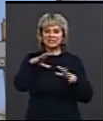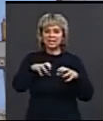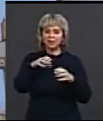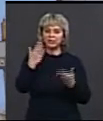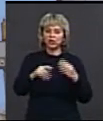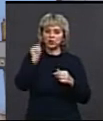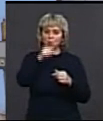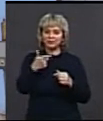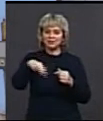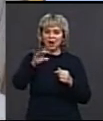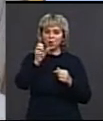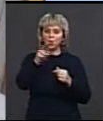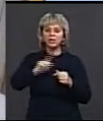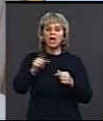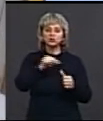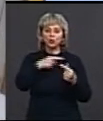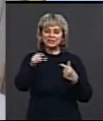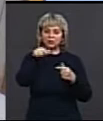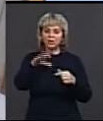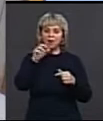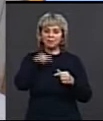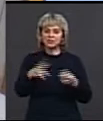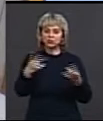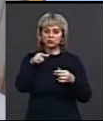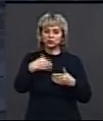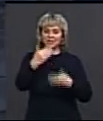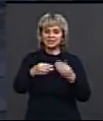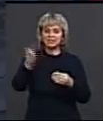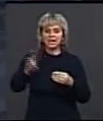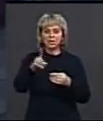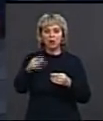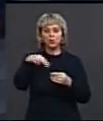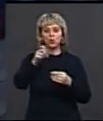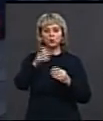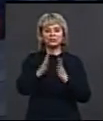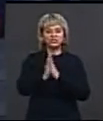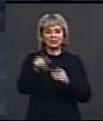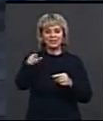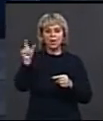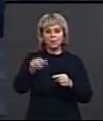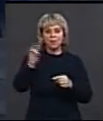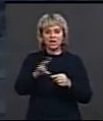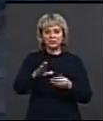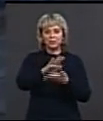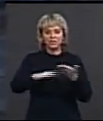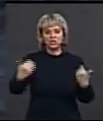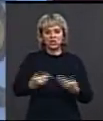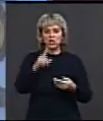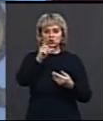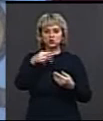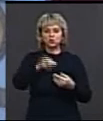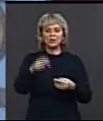собаки или год дракона. А чтобы исключить опасность, нужно идти в храм Хурулы и читать молитвы на продление жизни. Зул в